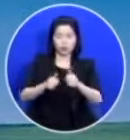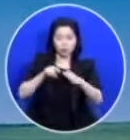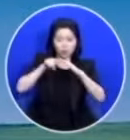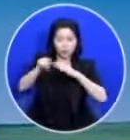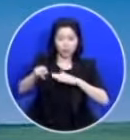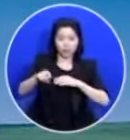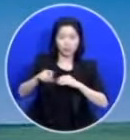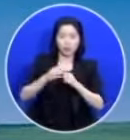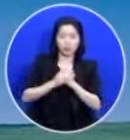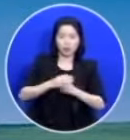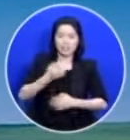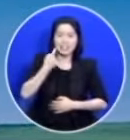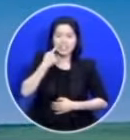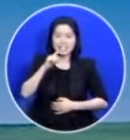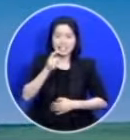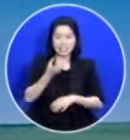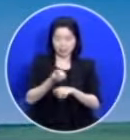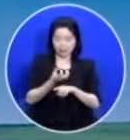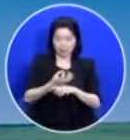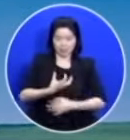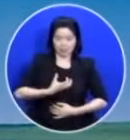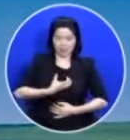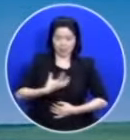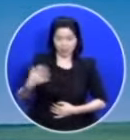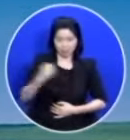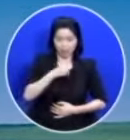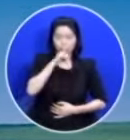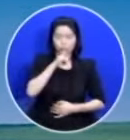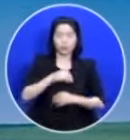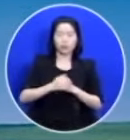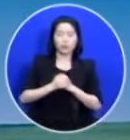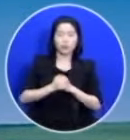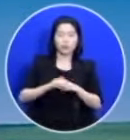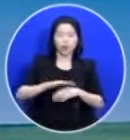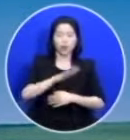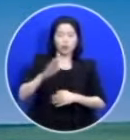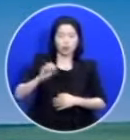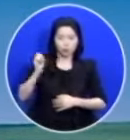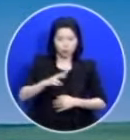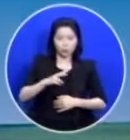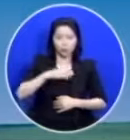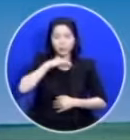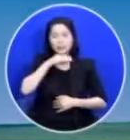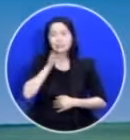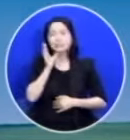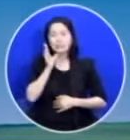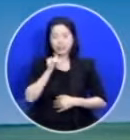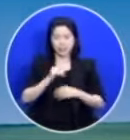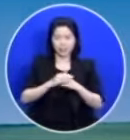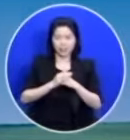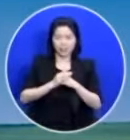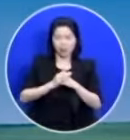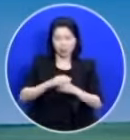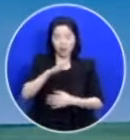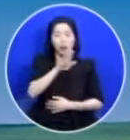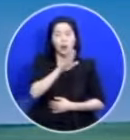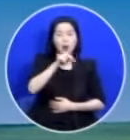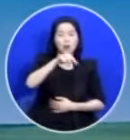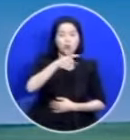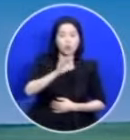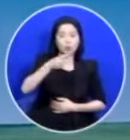금매달을 줬어요 우리 백전노장의 송대남 선수는요 가